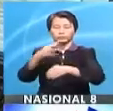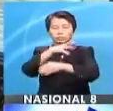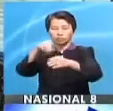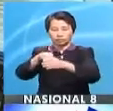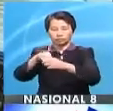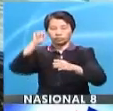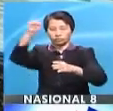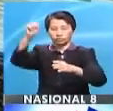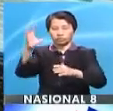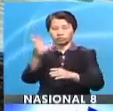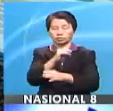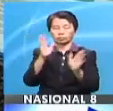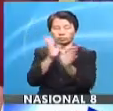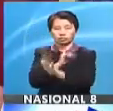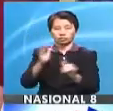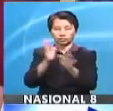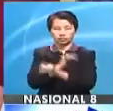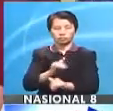dan